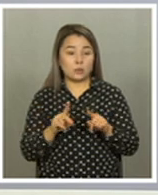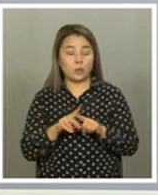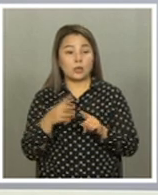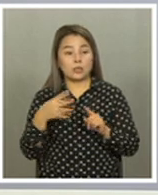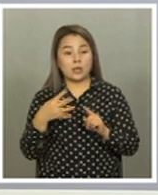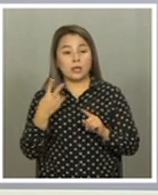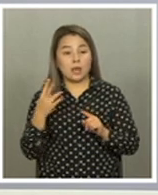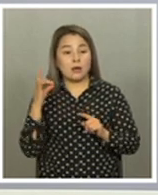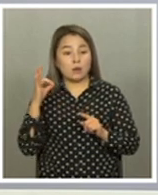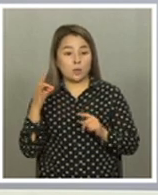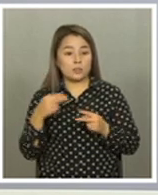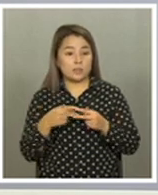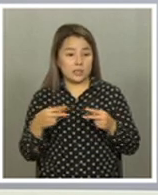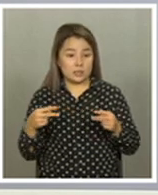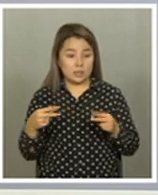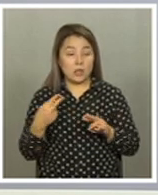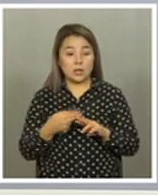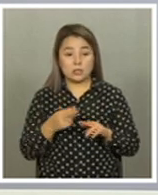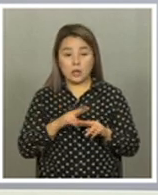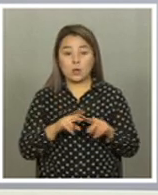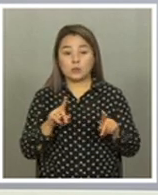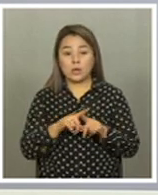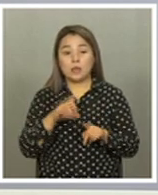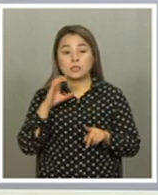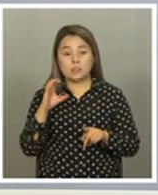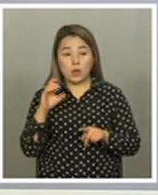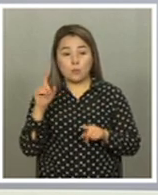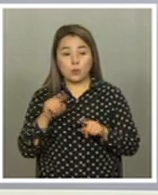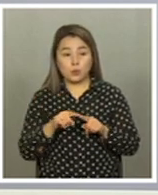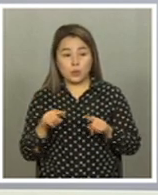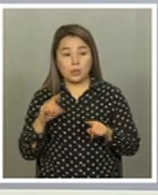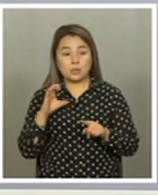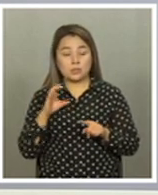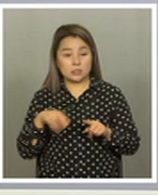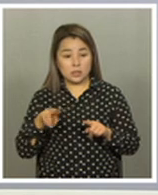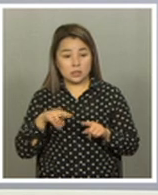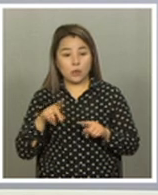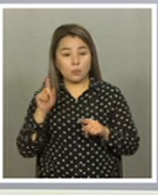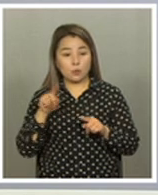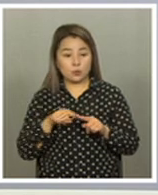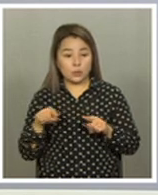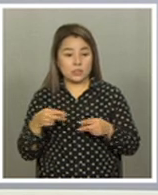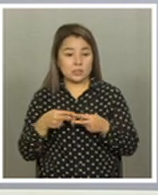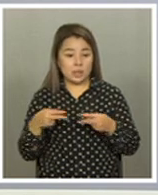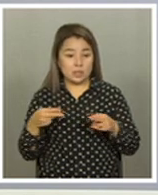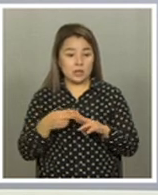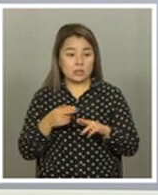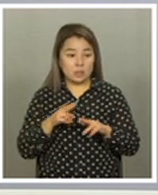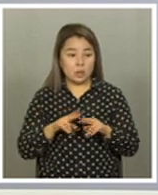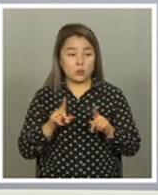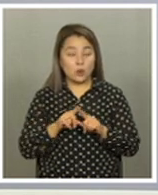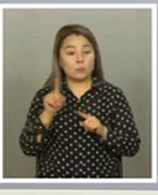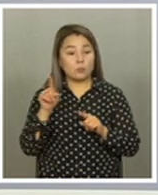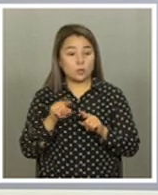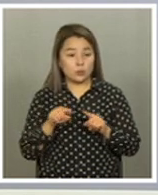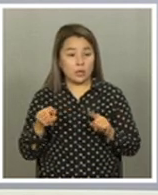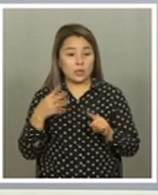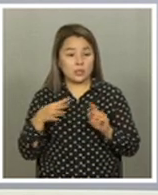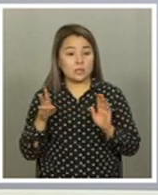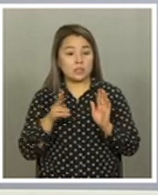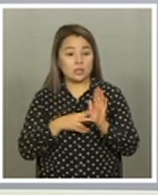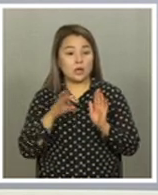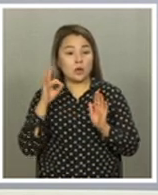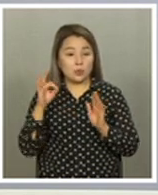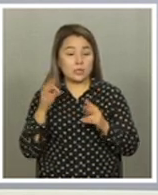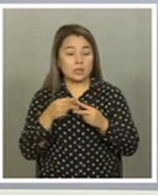градусқа тең. Дәл солай, С бұрышы Д бұрышына тең, ол бұрышта демек 47 градусқа